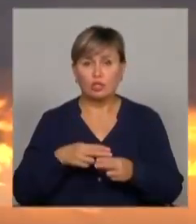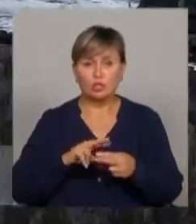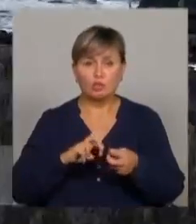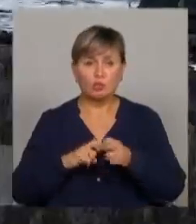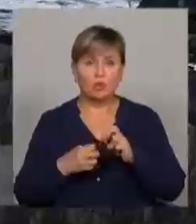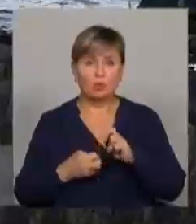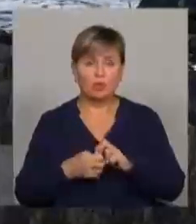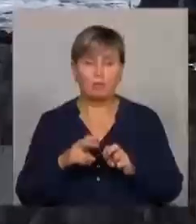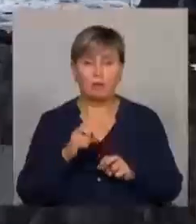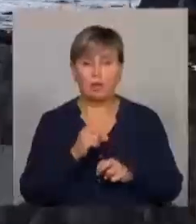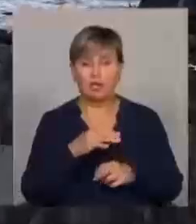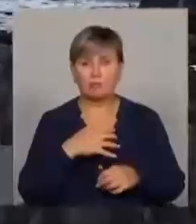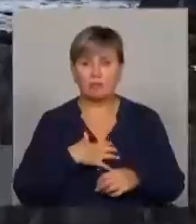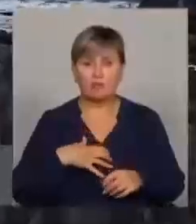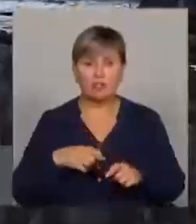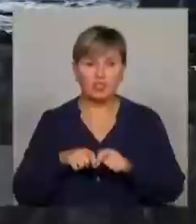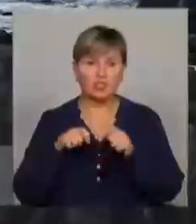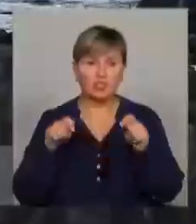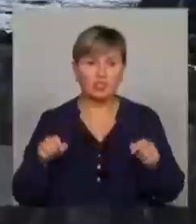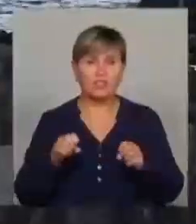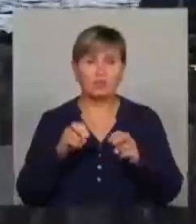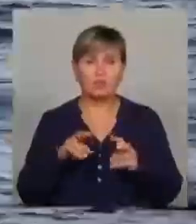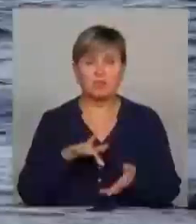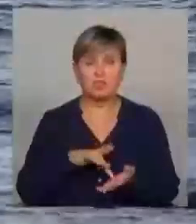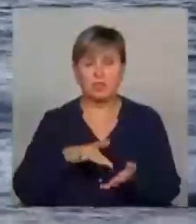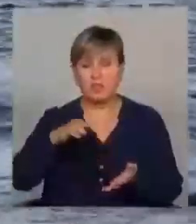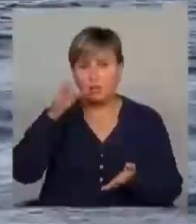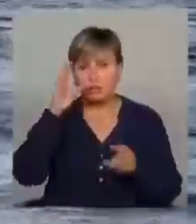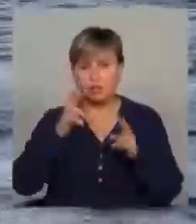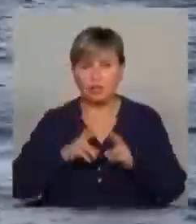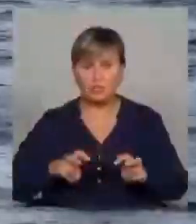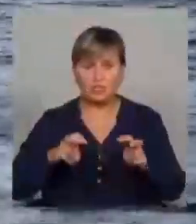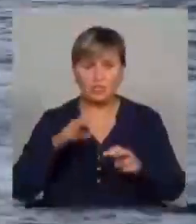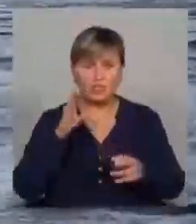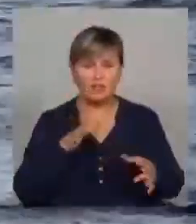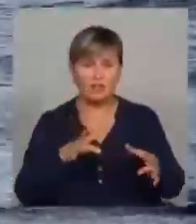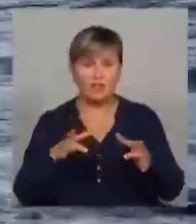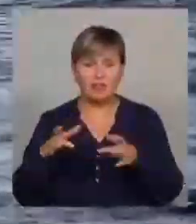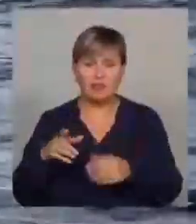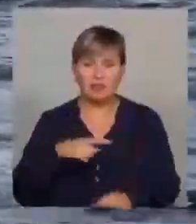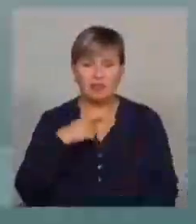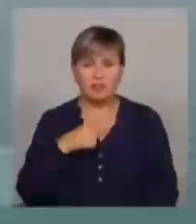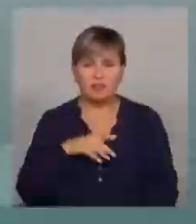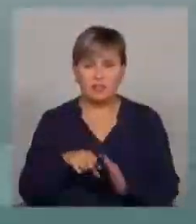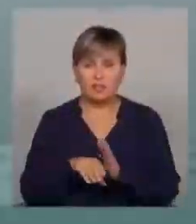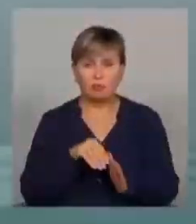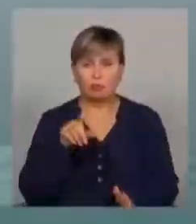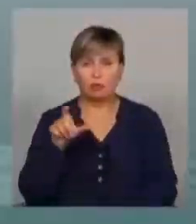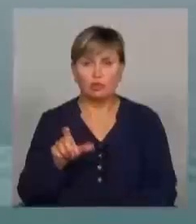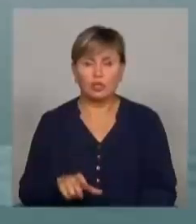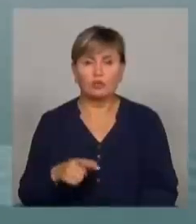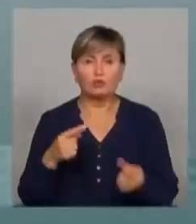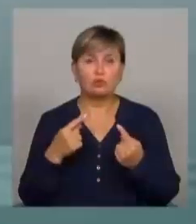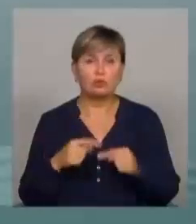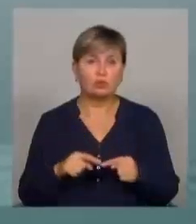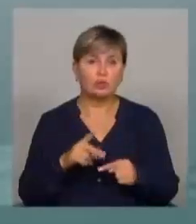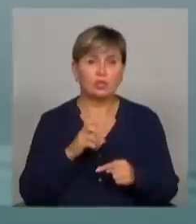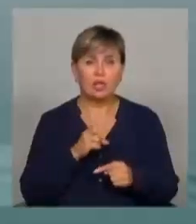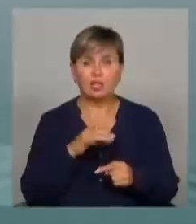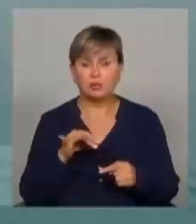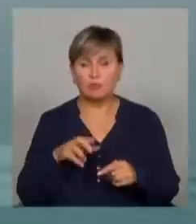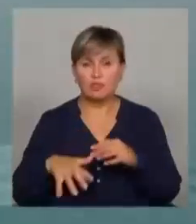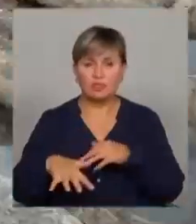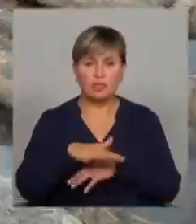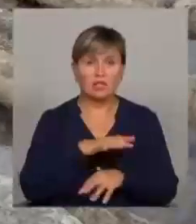проблемы Каспия, важно создать специальный центр научных исследований водоема, считает депутат Айжан Скакова. В других прикаспийских странах